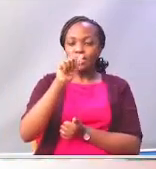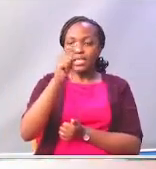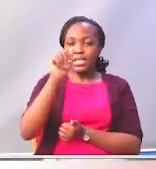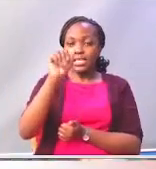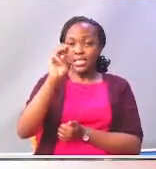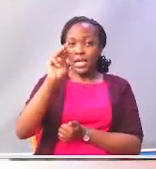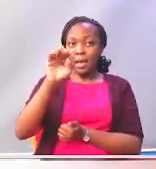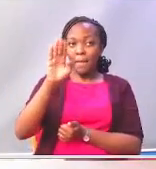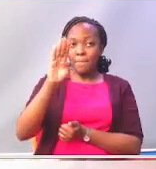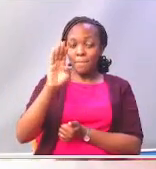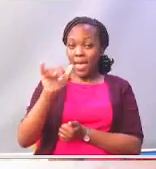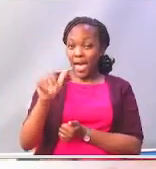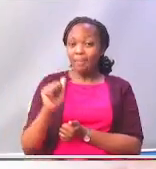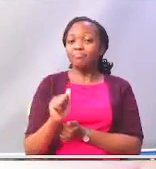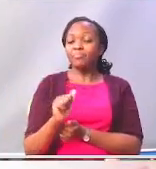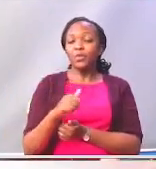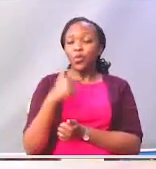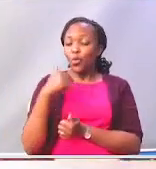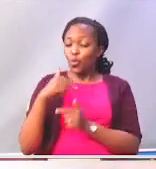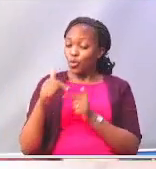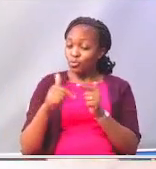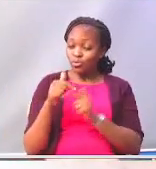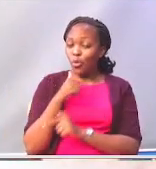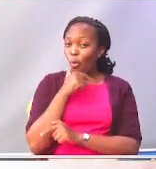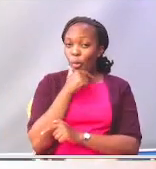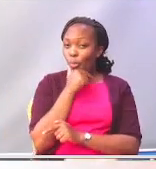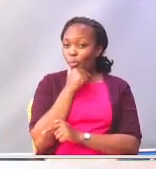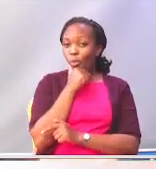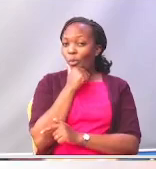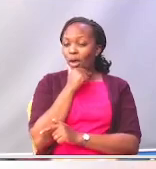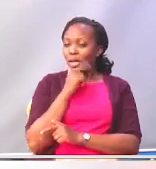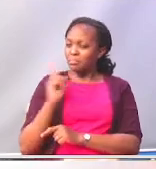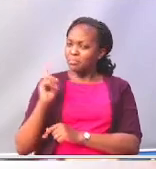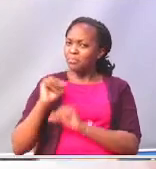navigate the murky water of politics and become the second governor of Trans Nzoia